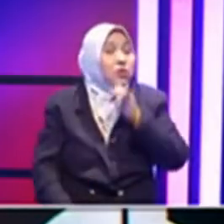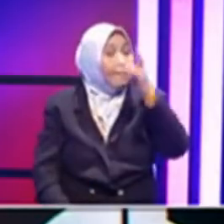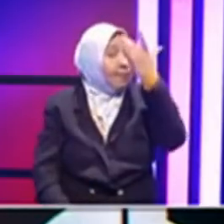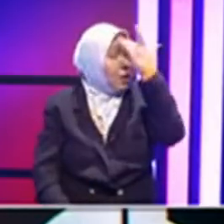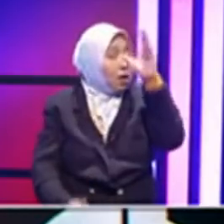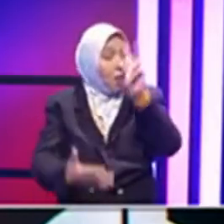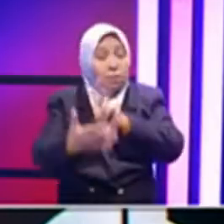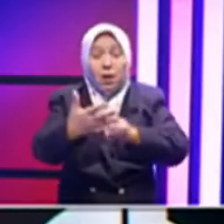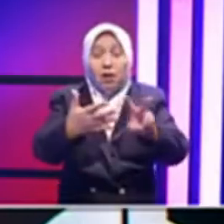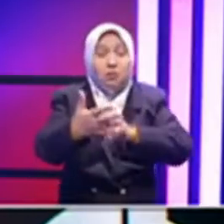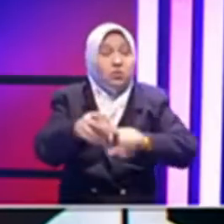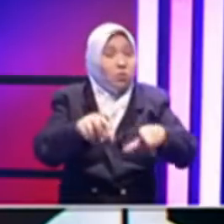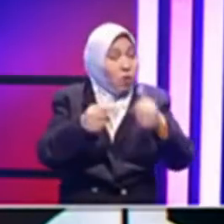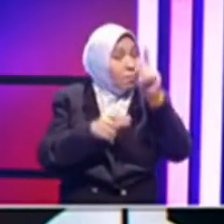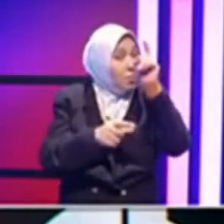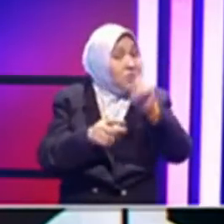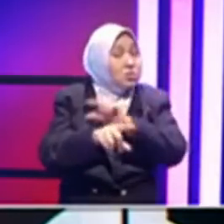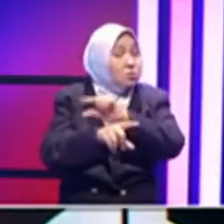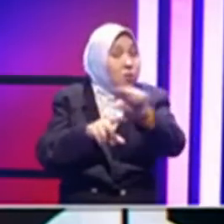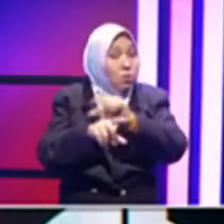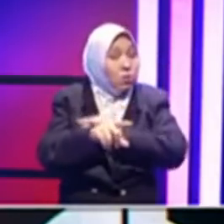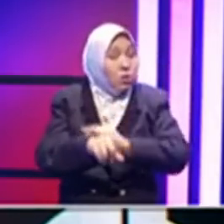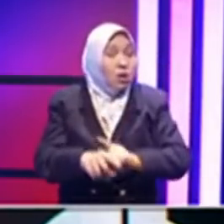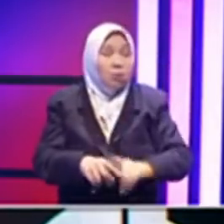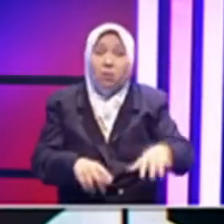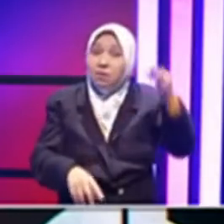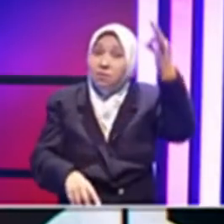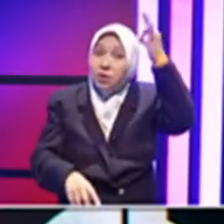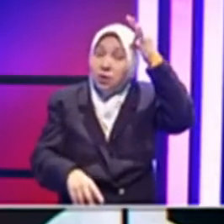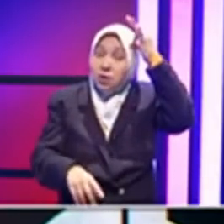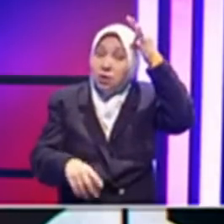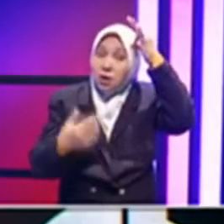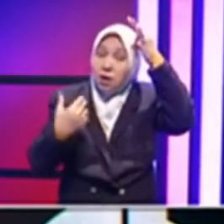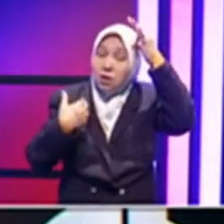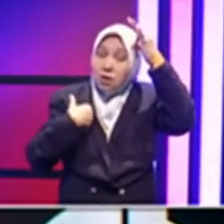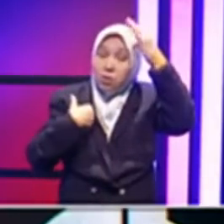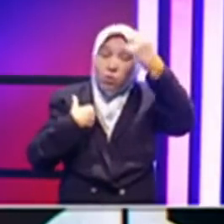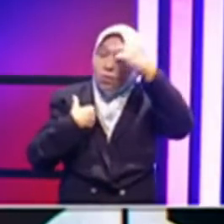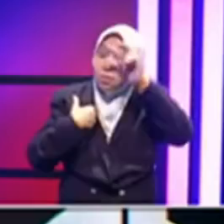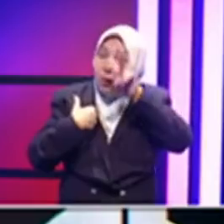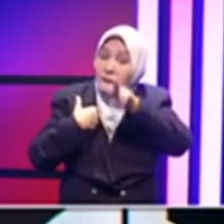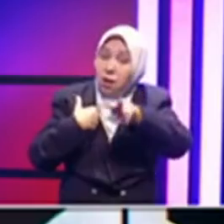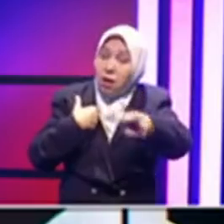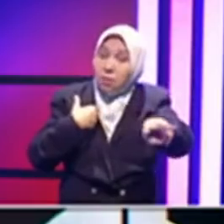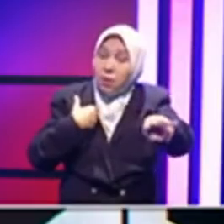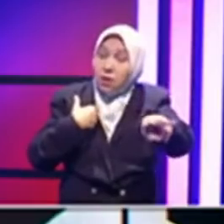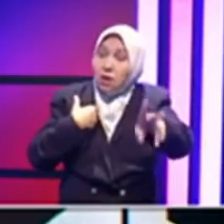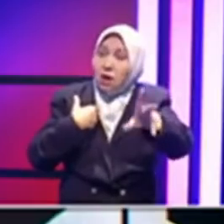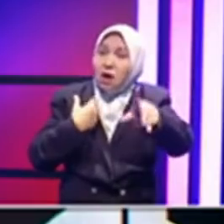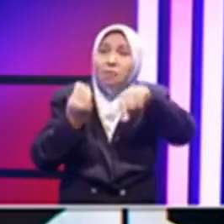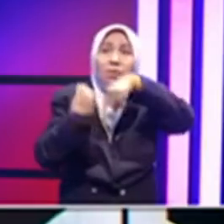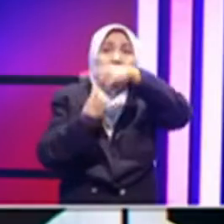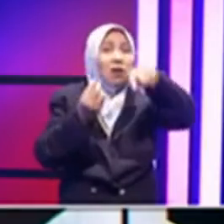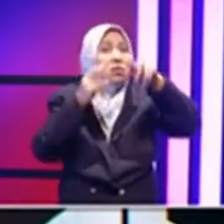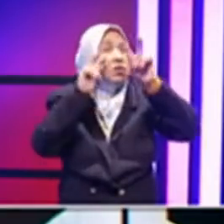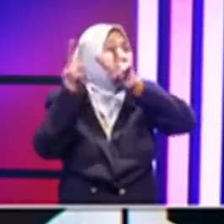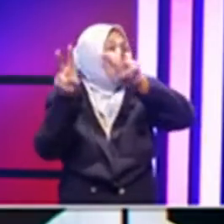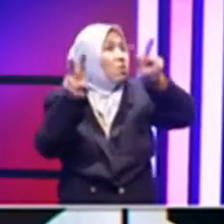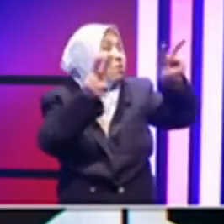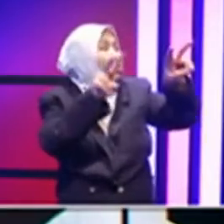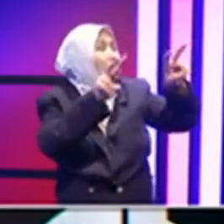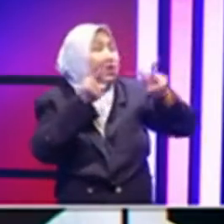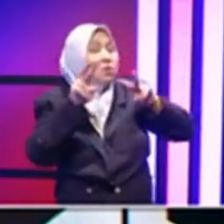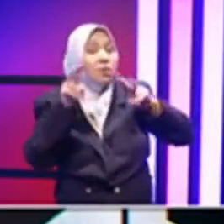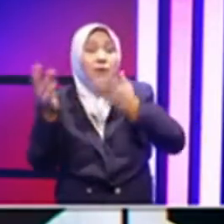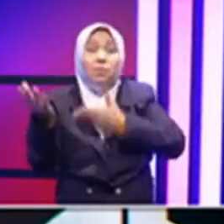pun mesti menggunakan kapasiti berfikir yang ada untuk melihat kepada kepada apa yang ada di luar sana ya,